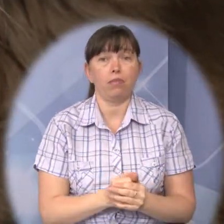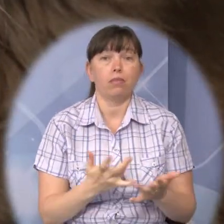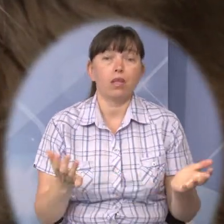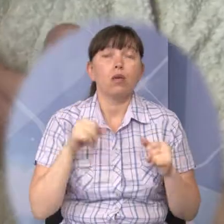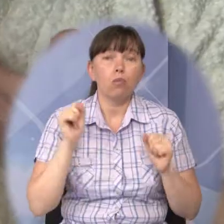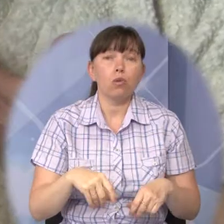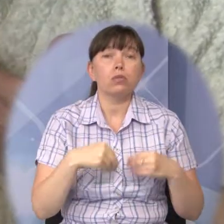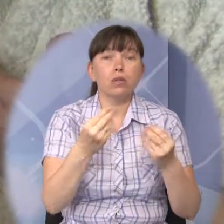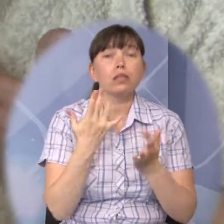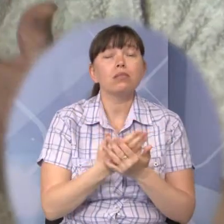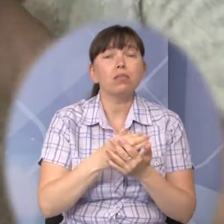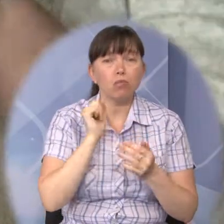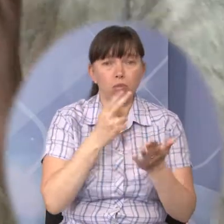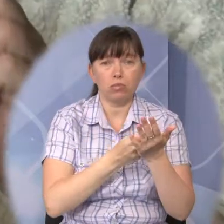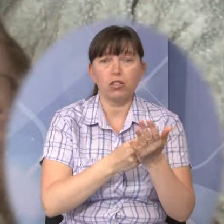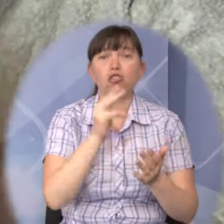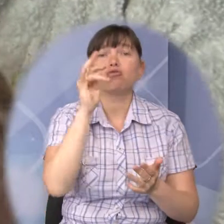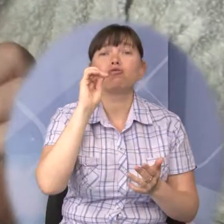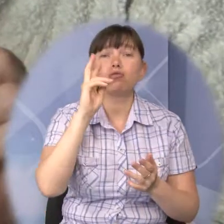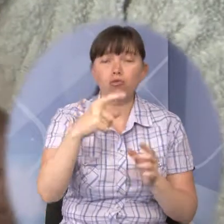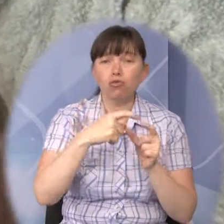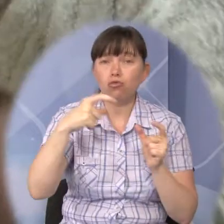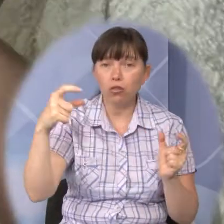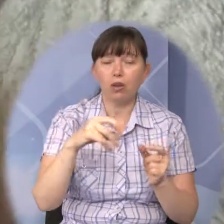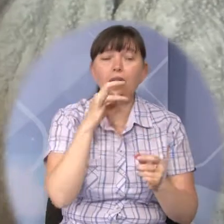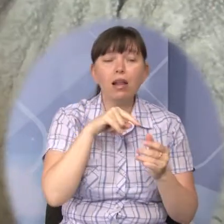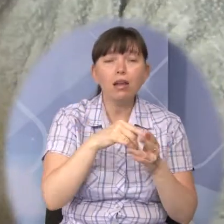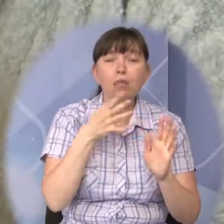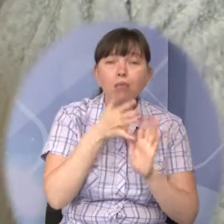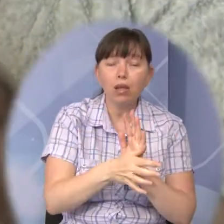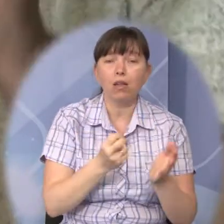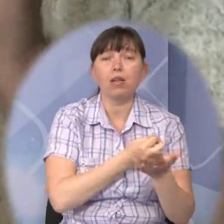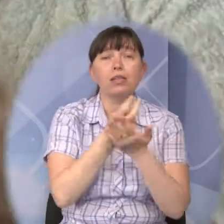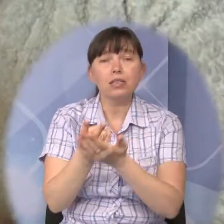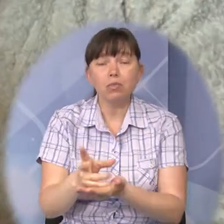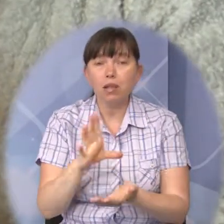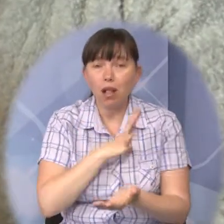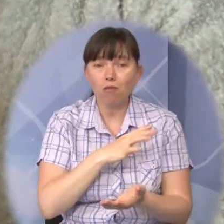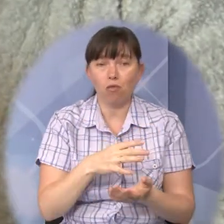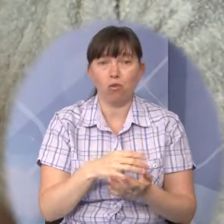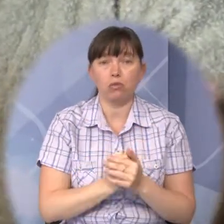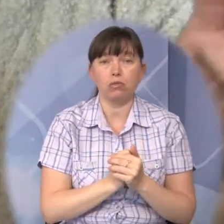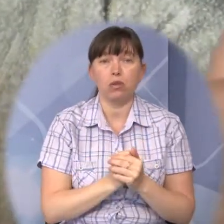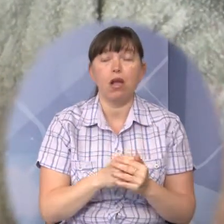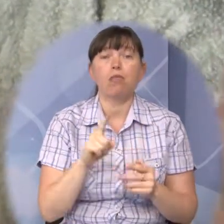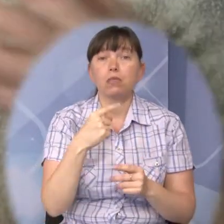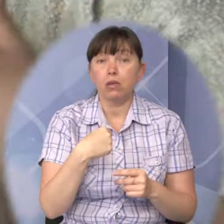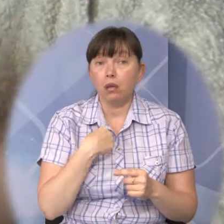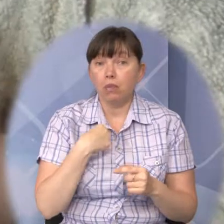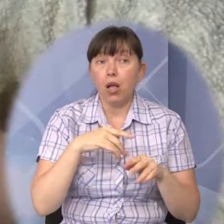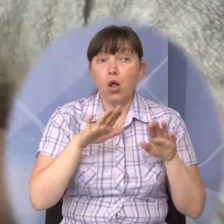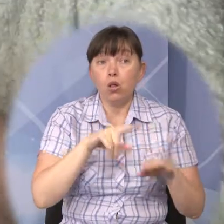necesare. Pot să-i dau cecurile care eu m-am cheltuit, cu leacuri, cu bolnița care înșesc aici, că